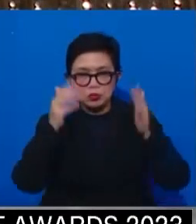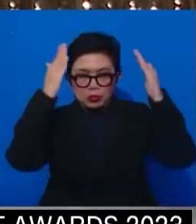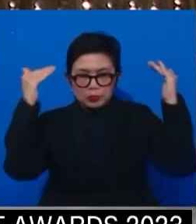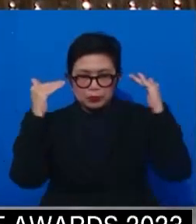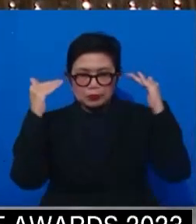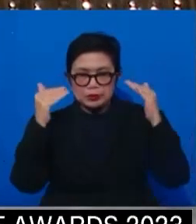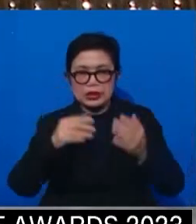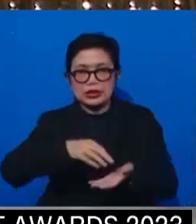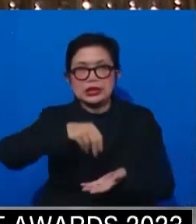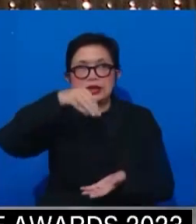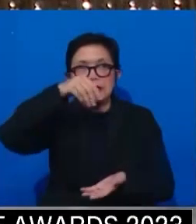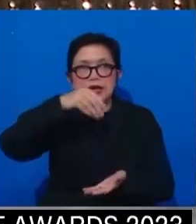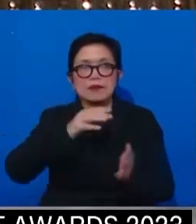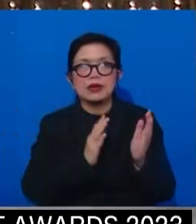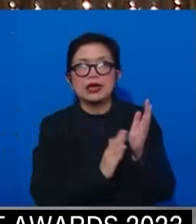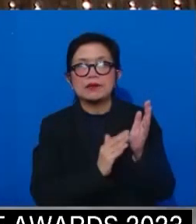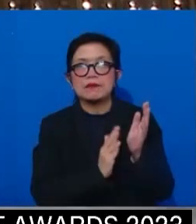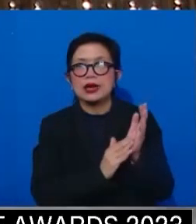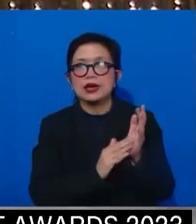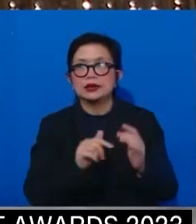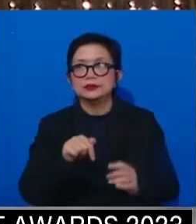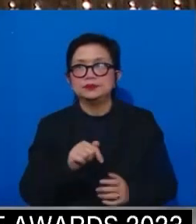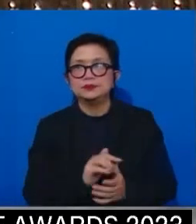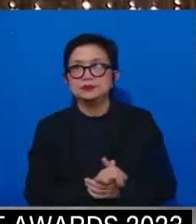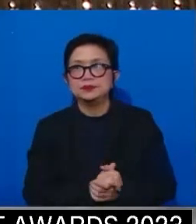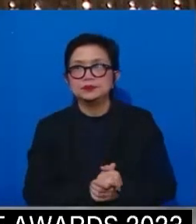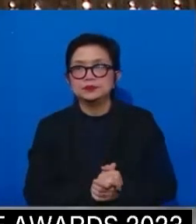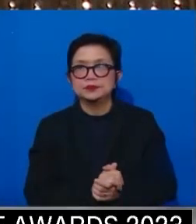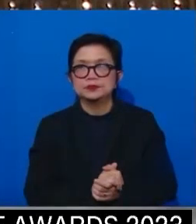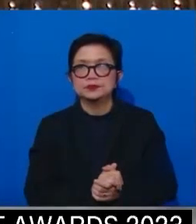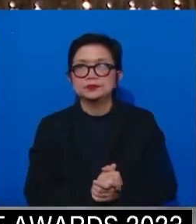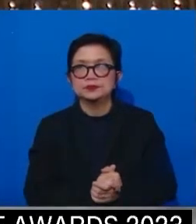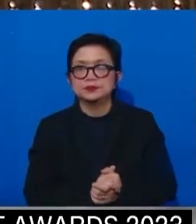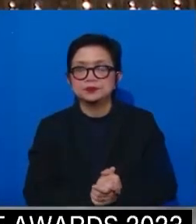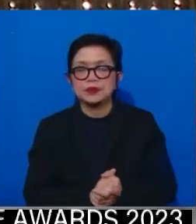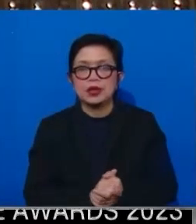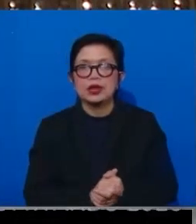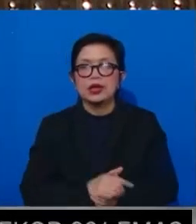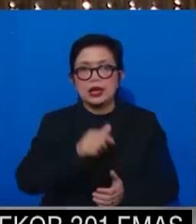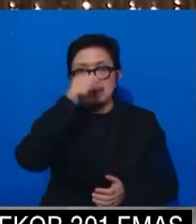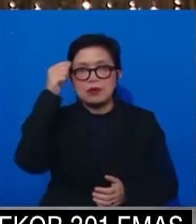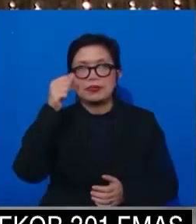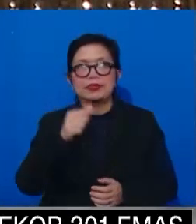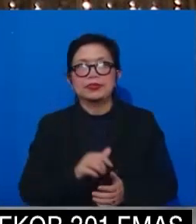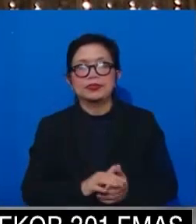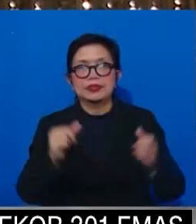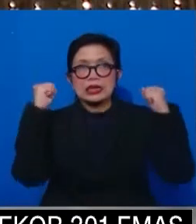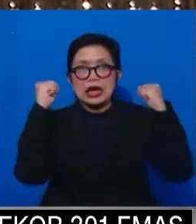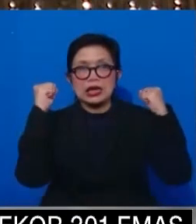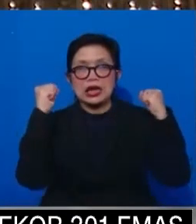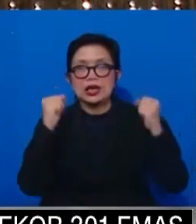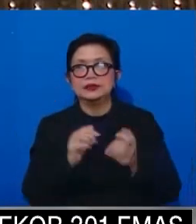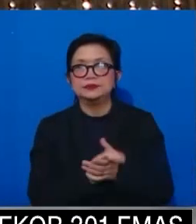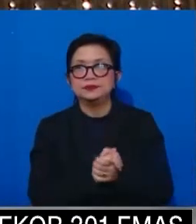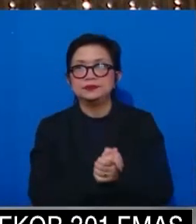rakyat yang ada di Kabupaten Rembang pada umumnya. Karena lebih cepat, efisien tenaga kerja juga dari